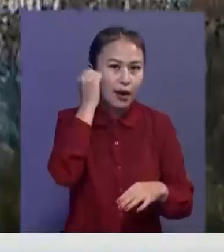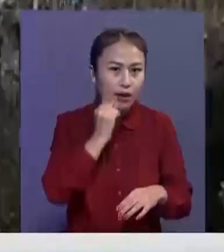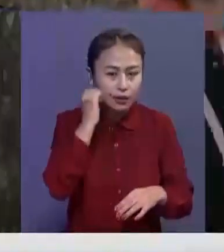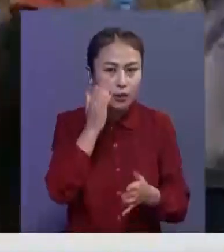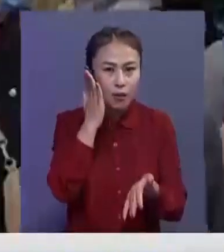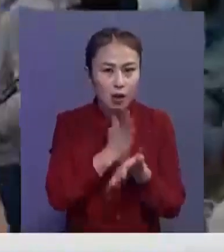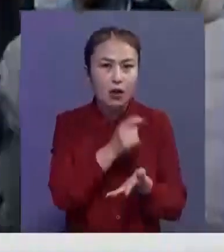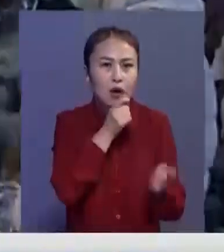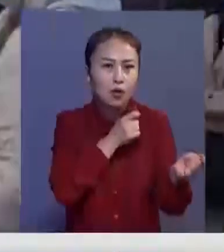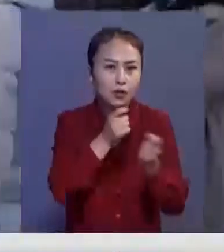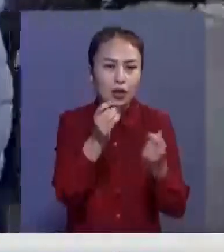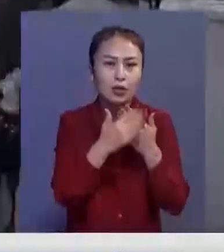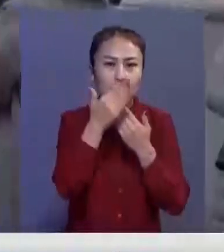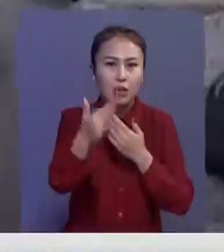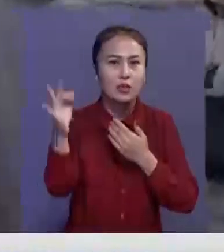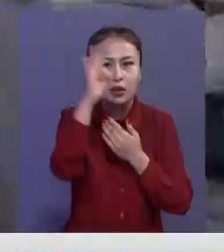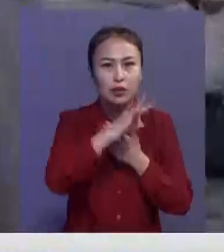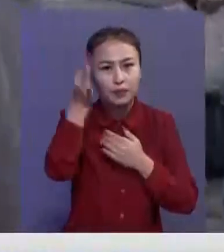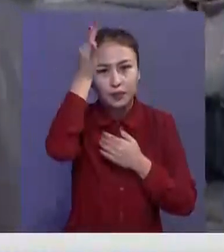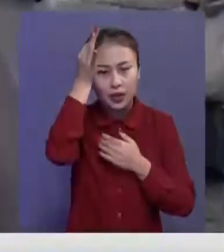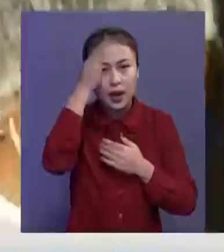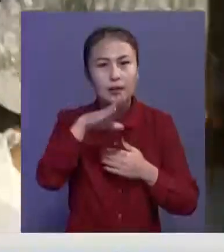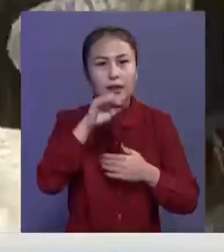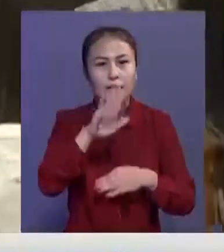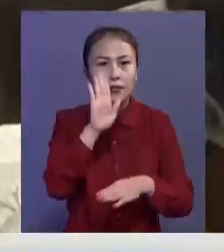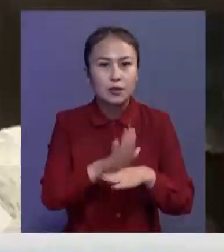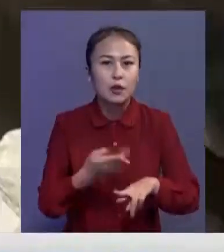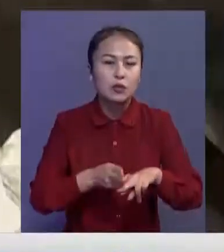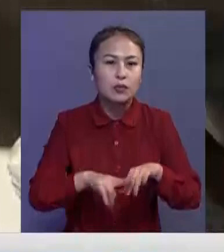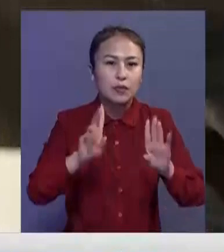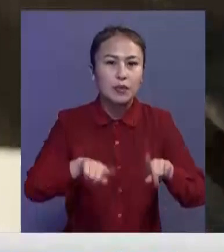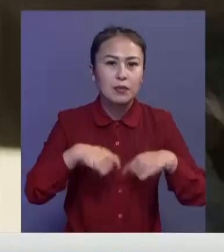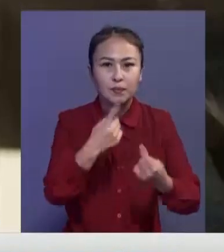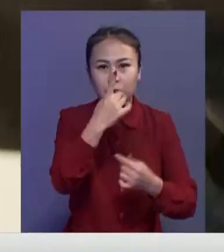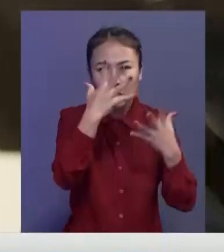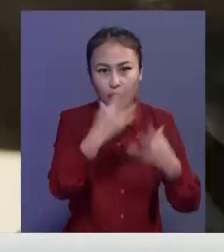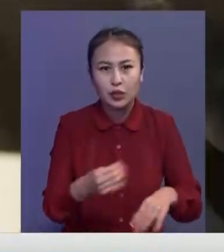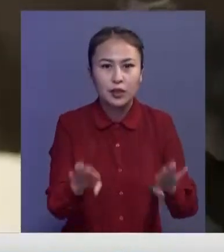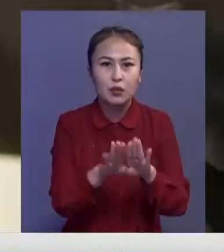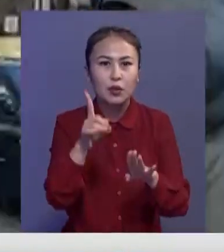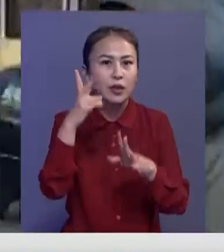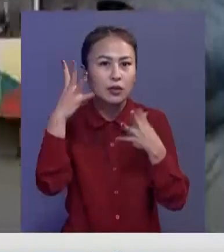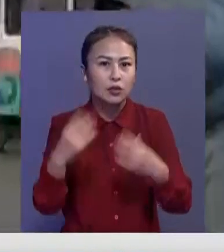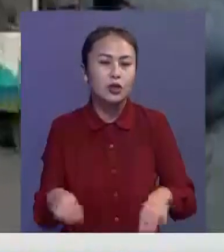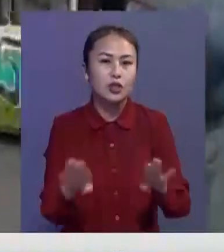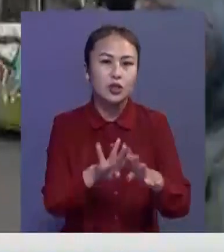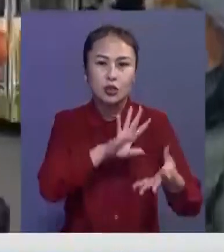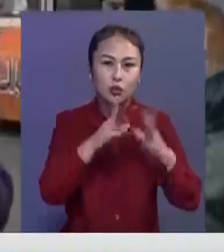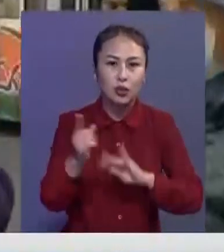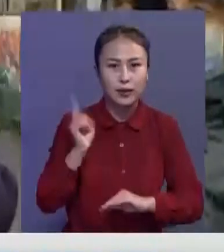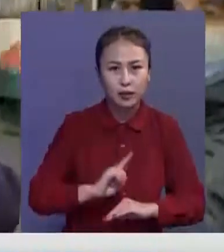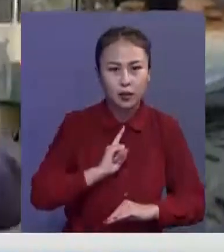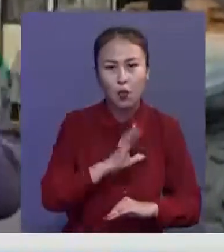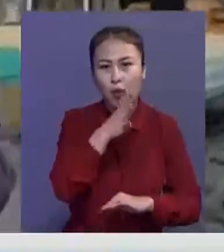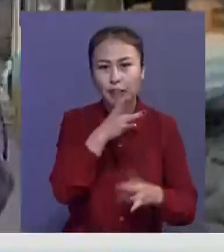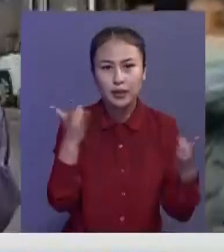бар. Санитарлық қауіпсіз қашықтық туралы айтуға да келмейді. Тестті тапсырғанның өзінде біреуге бір күн, енді біреуге екі күн нәтижесін күтуге